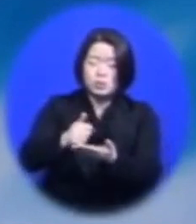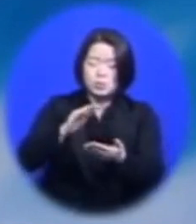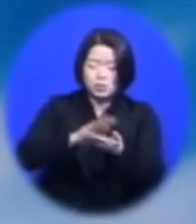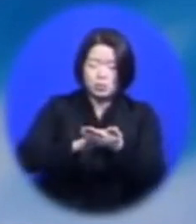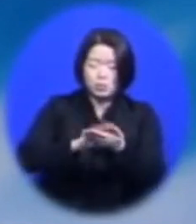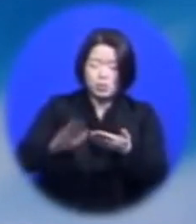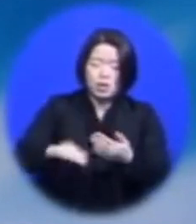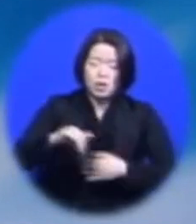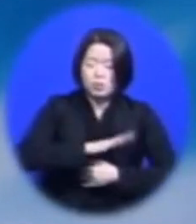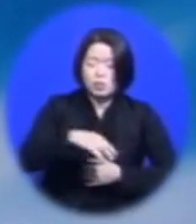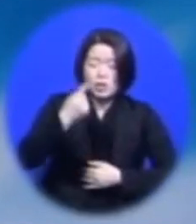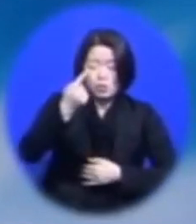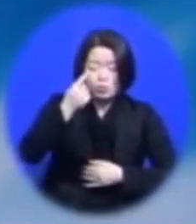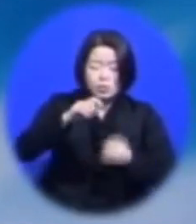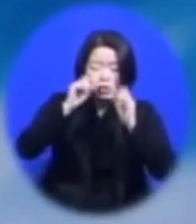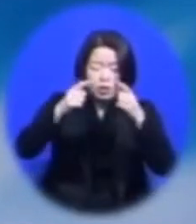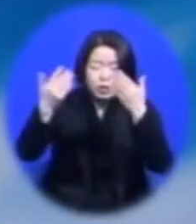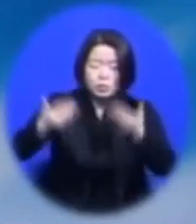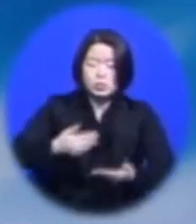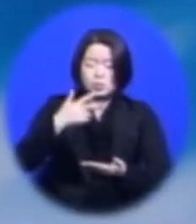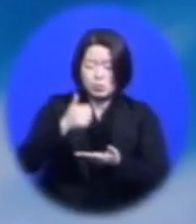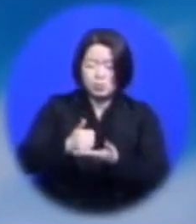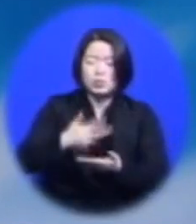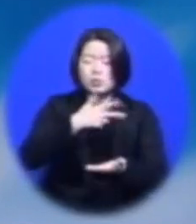우리의 눈을 열어주실 분도 주님이십니다.